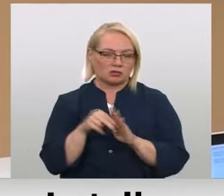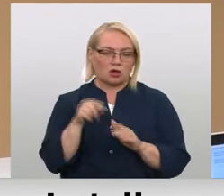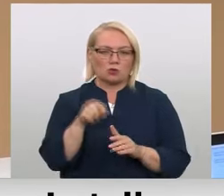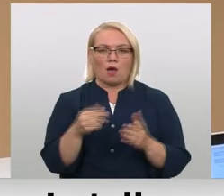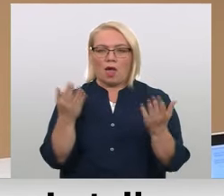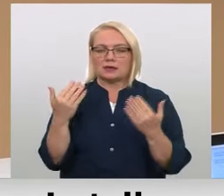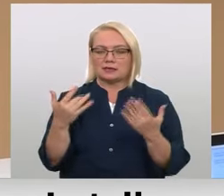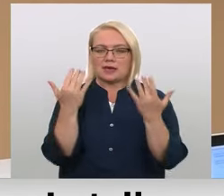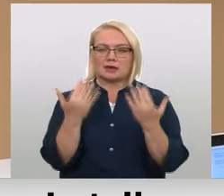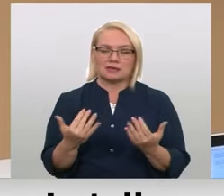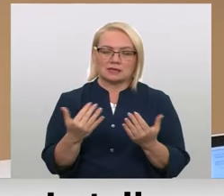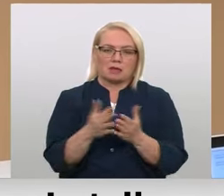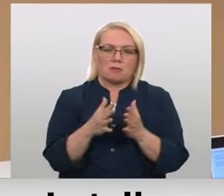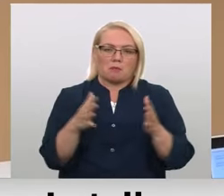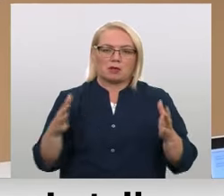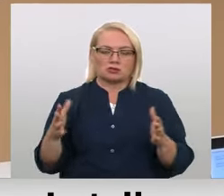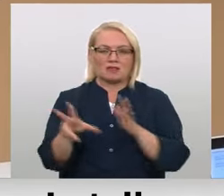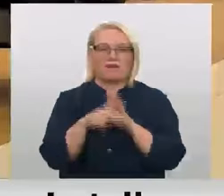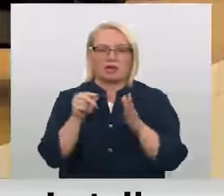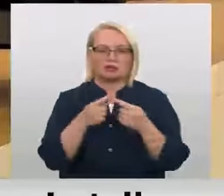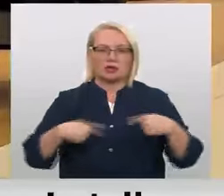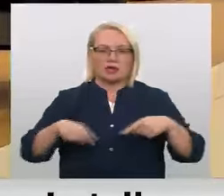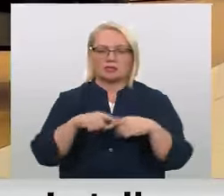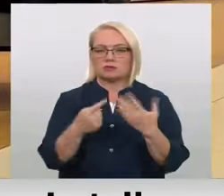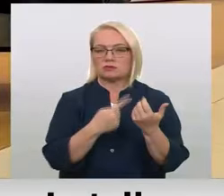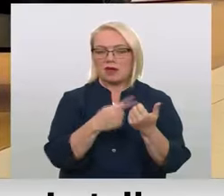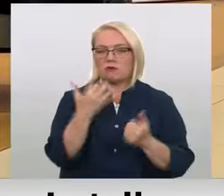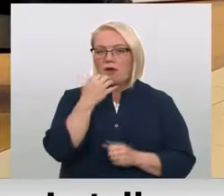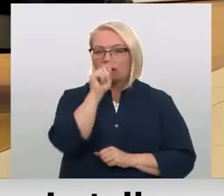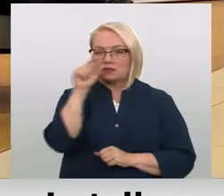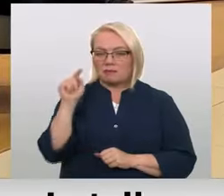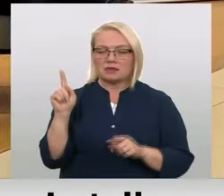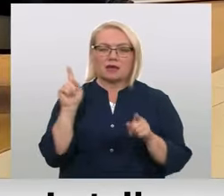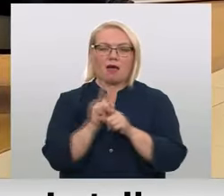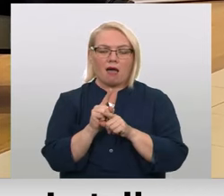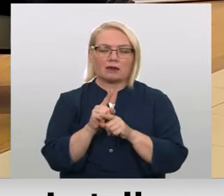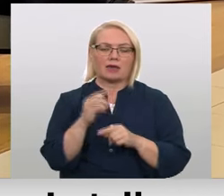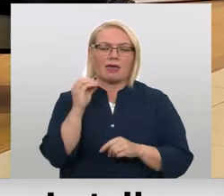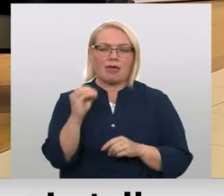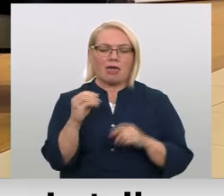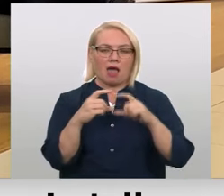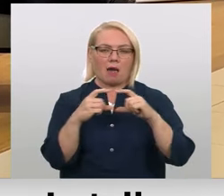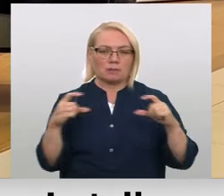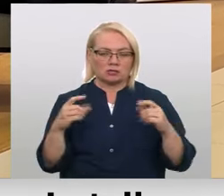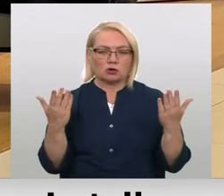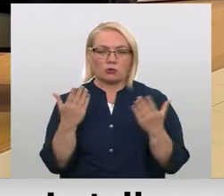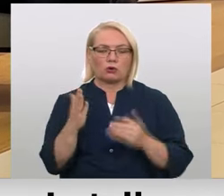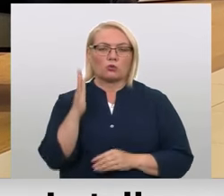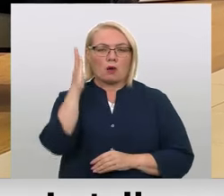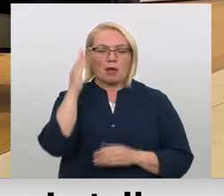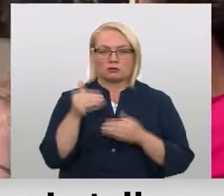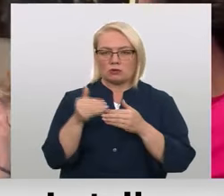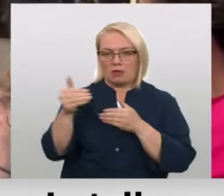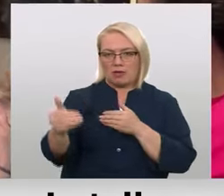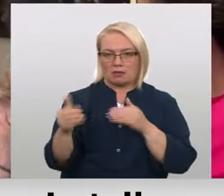aicina risināt gan paplašinot vēlēšanu iecirkņu skaitu ārzemēs, gan arī gādājot par e-apliecībām, ar kurām nobalsot